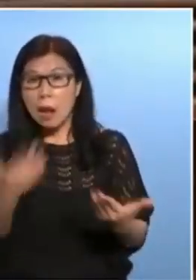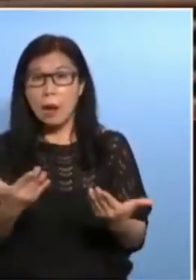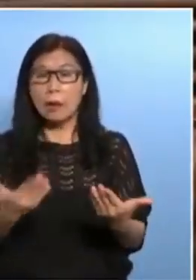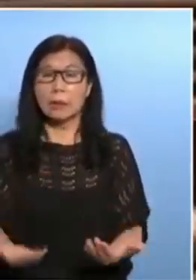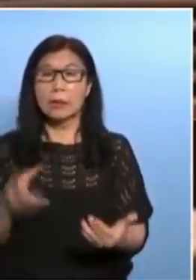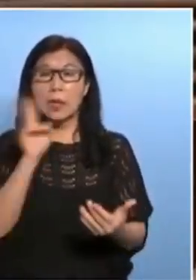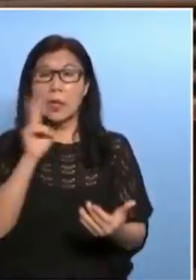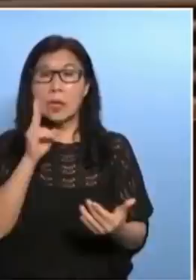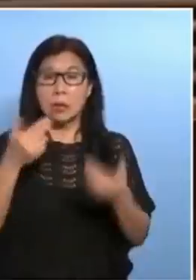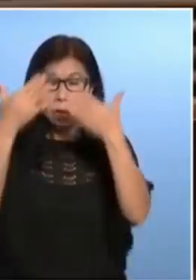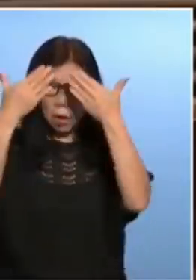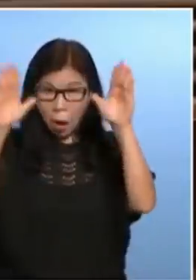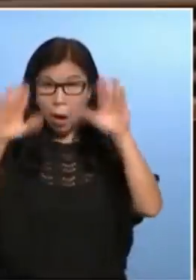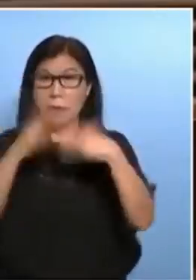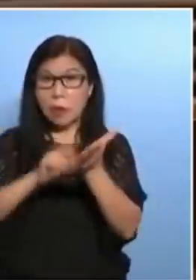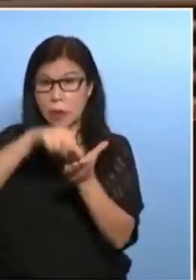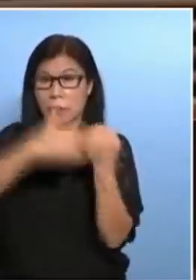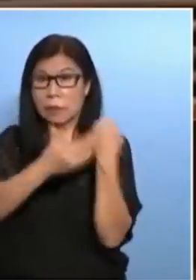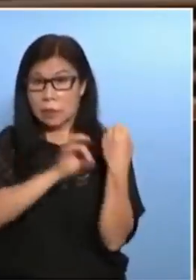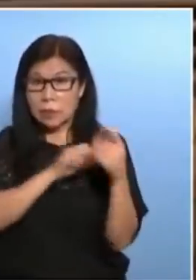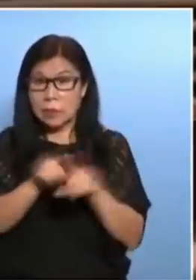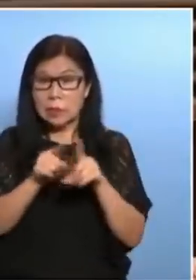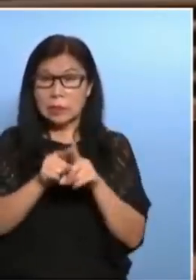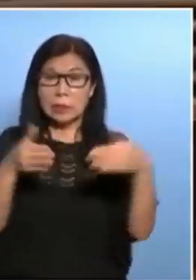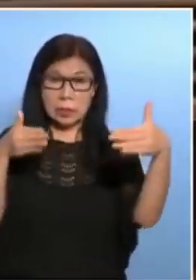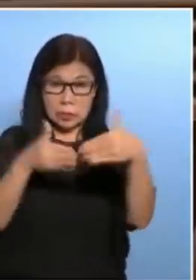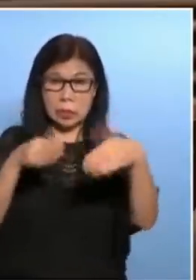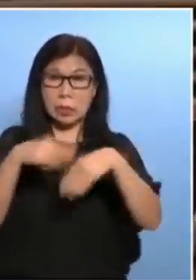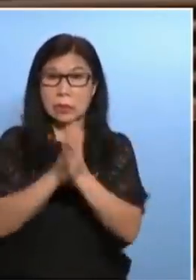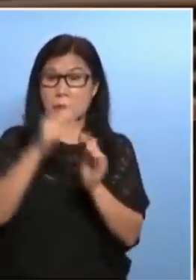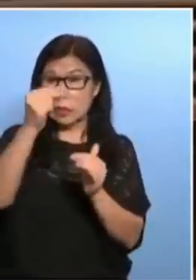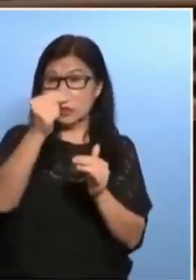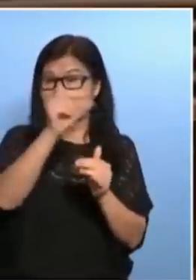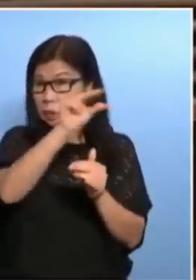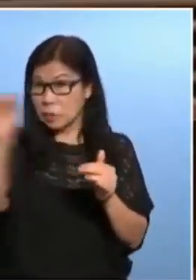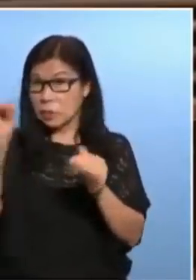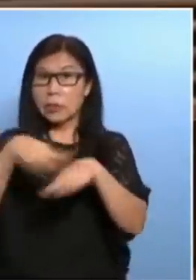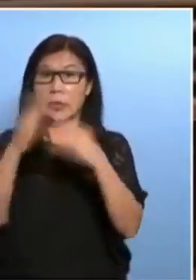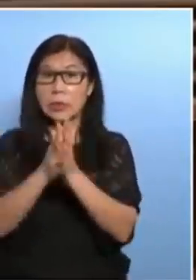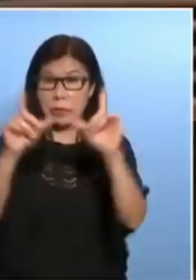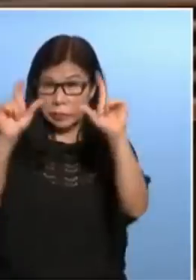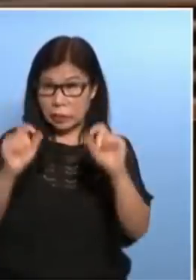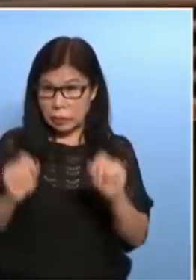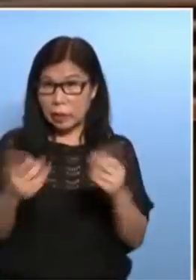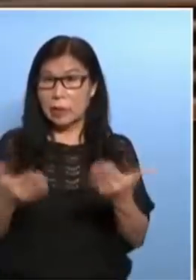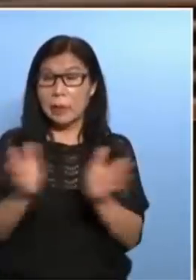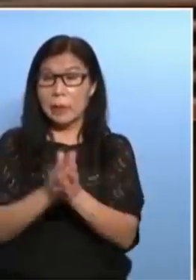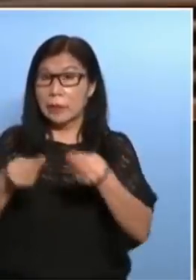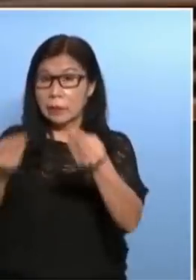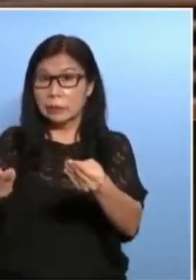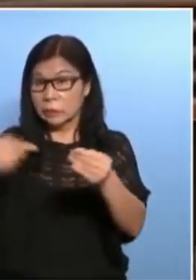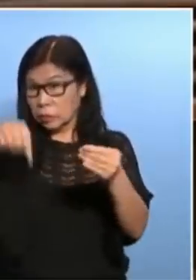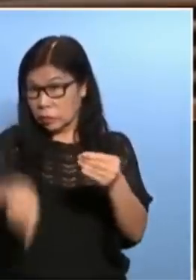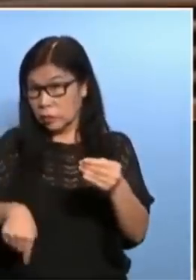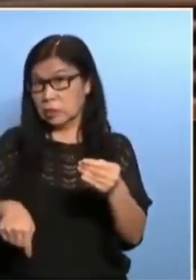一個如此文明的議會裏面，尚且可以針對那7个字可以有不同的解讀，你如果將它放在一個現